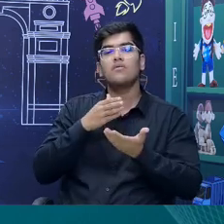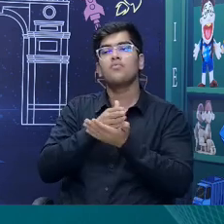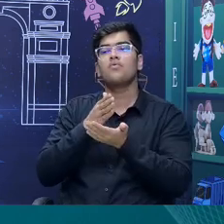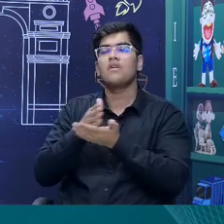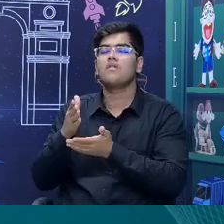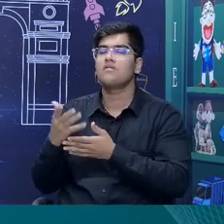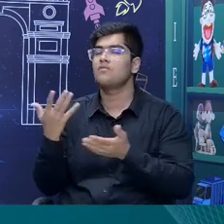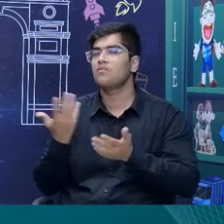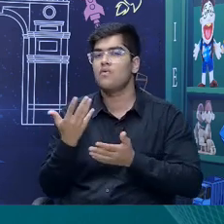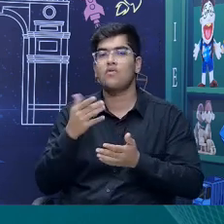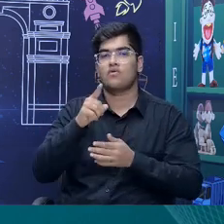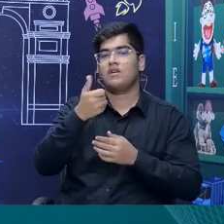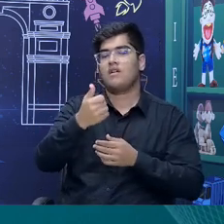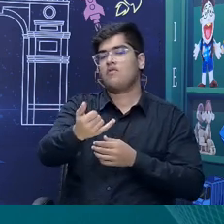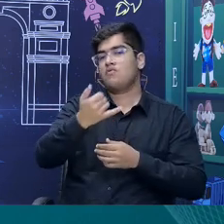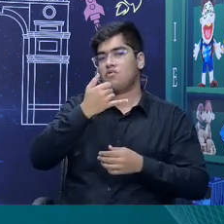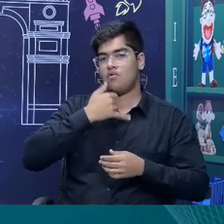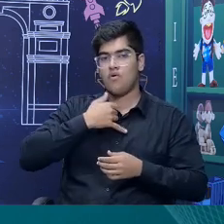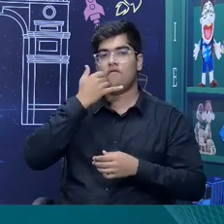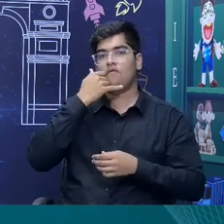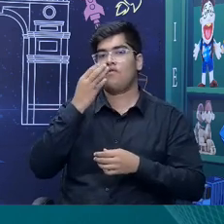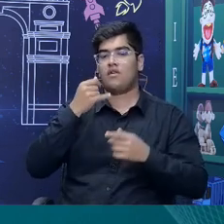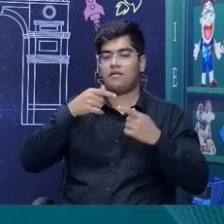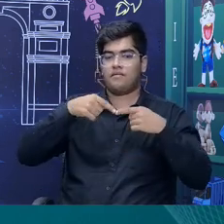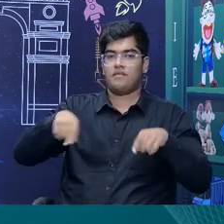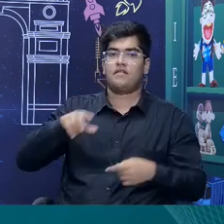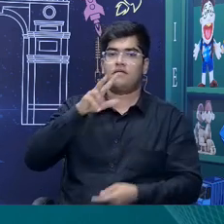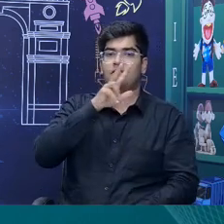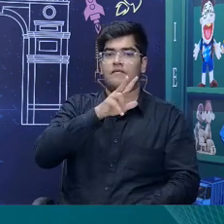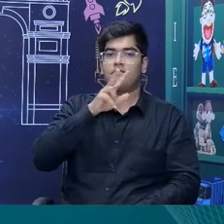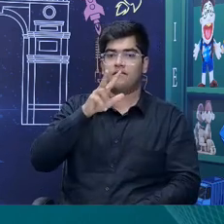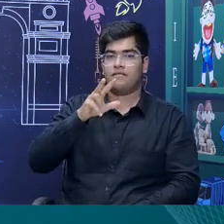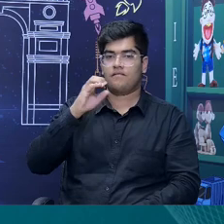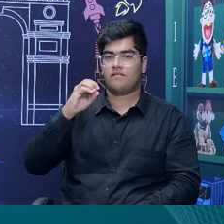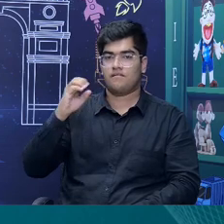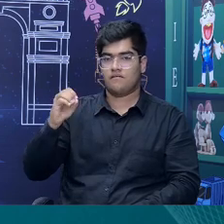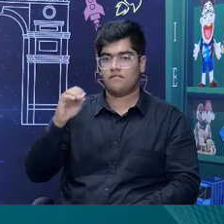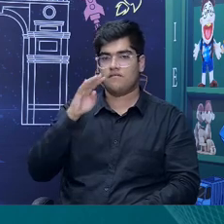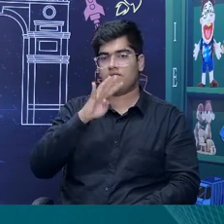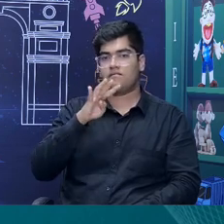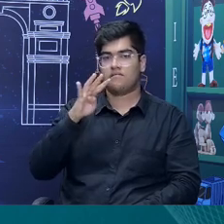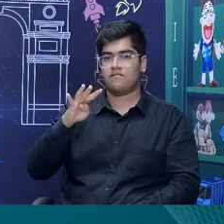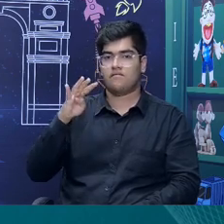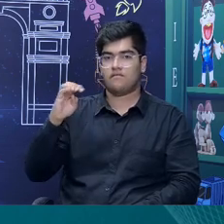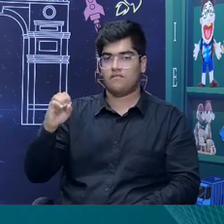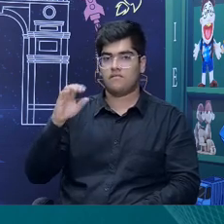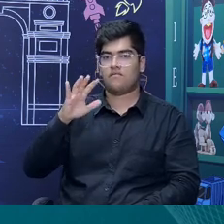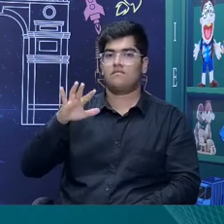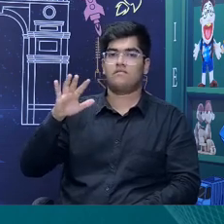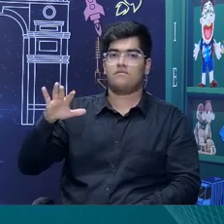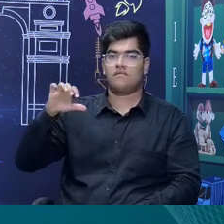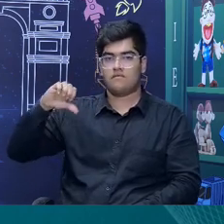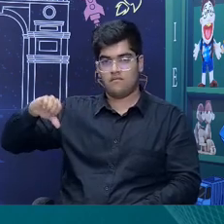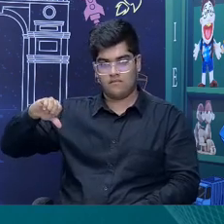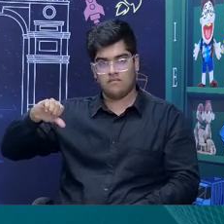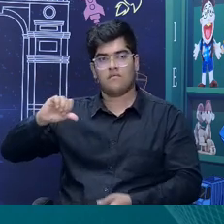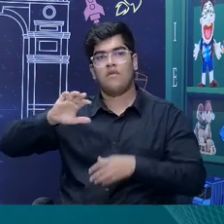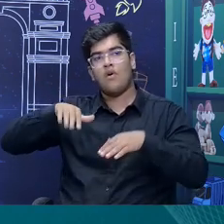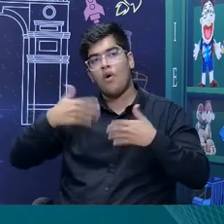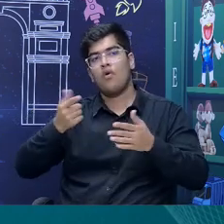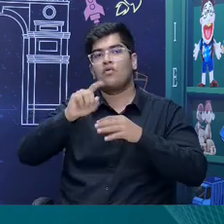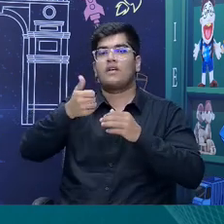सभी क्वेरीज हमें फोन करके बता सकते हैं मी टेलीफोन नंबर पर जो है 8 डबल जीरो डबल फोर जीरो डबल फाइव नाइन या फिर